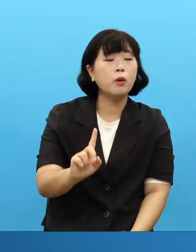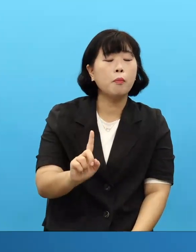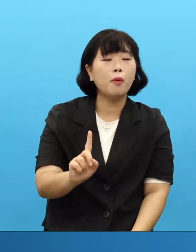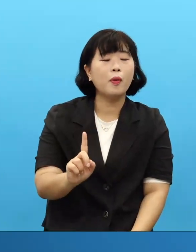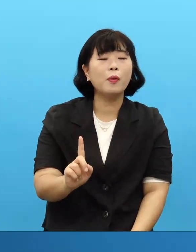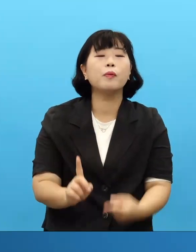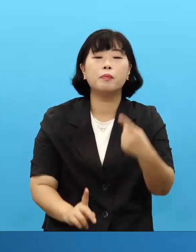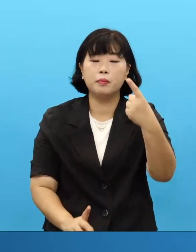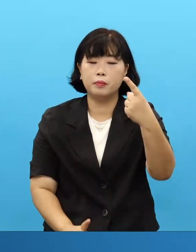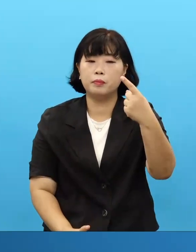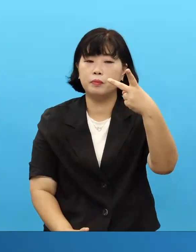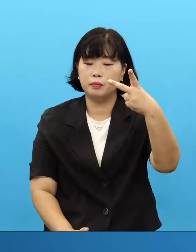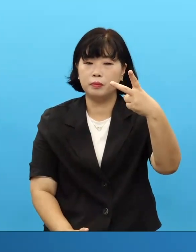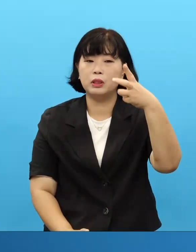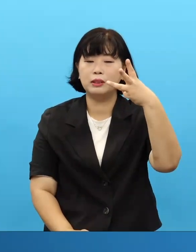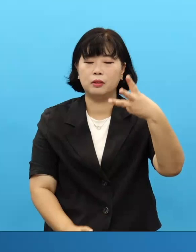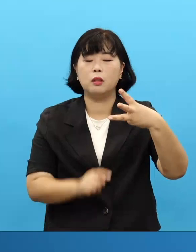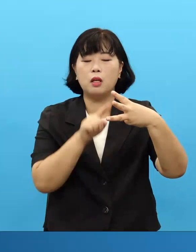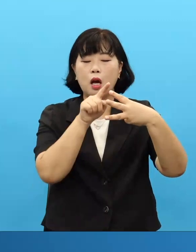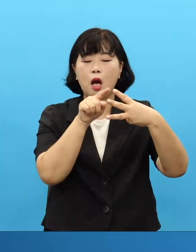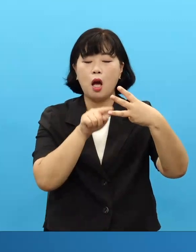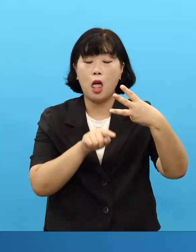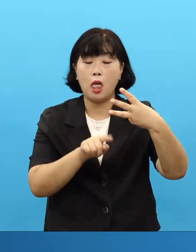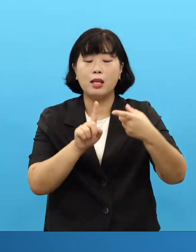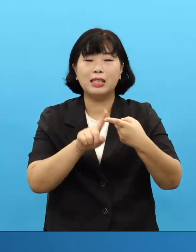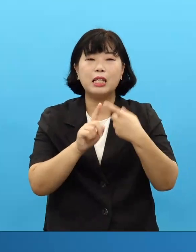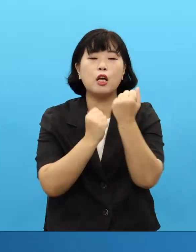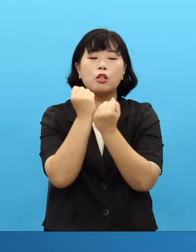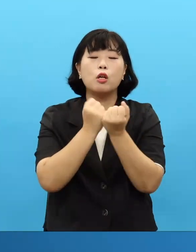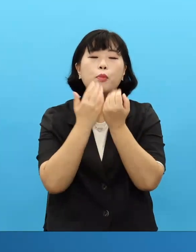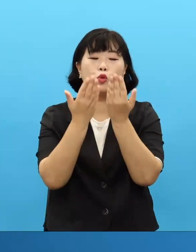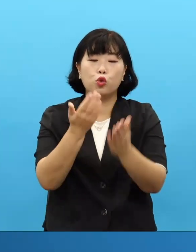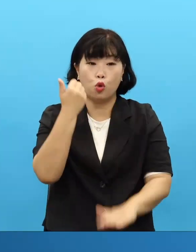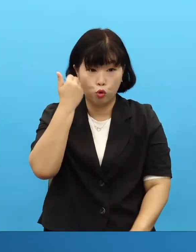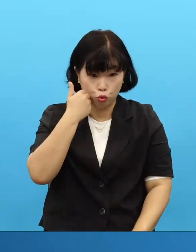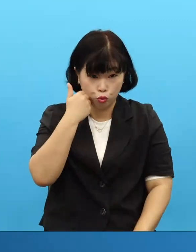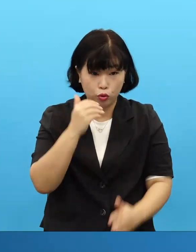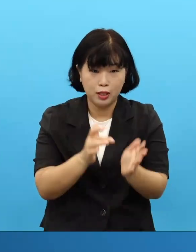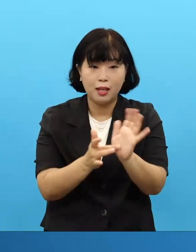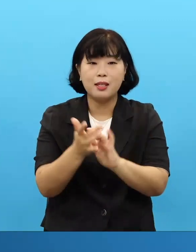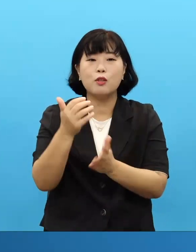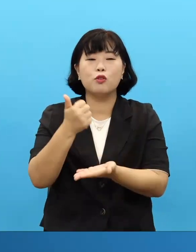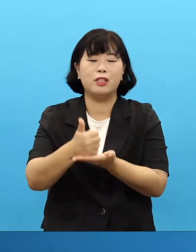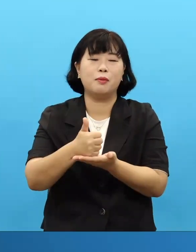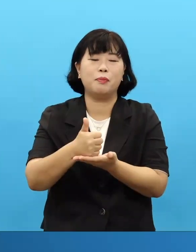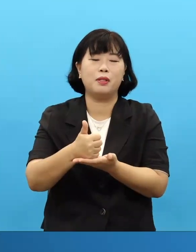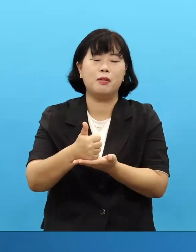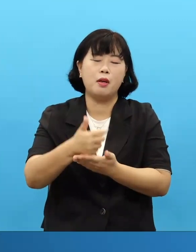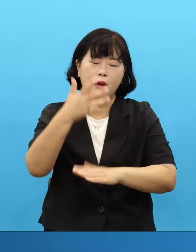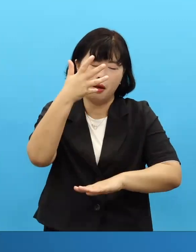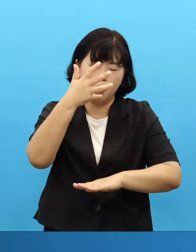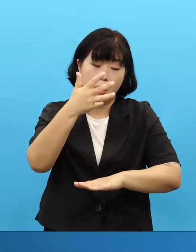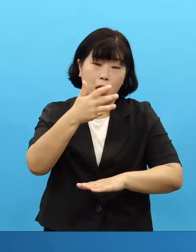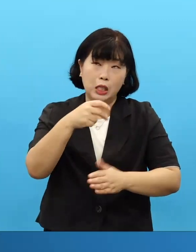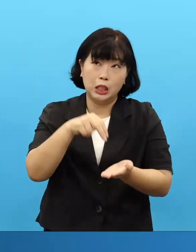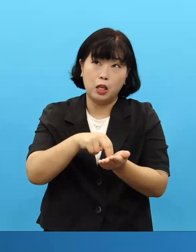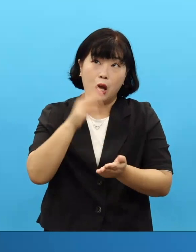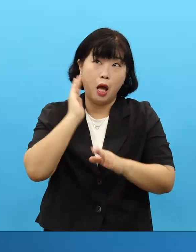이거를 마지막에 예수님이 설명하신 겁니다. And this is, these are the final words that Jesus speaks that he explains about.